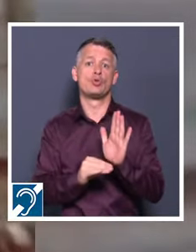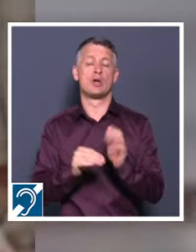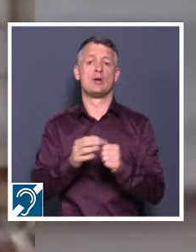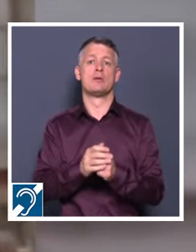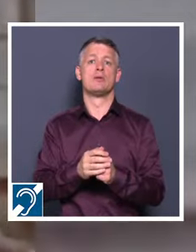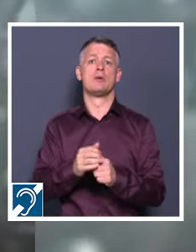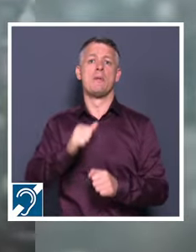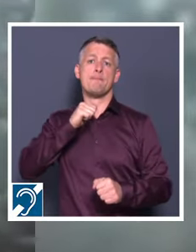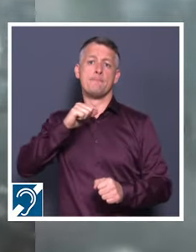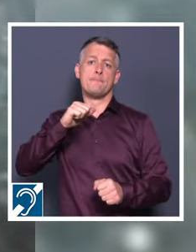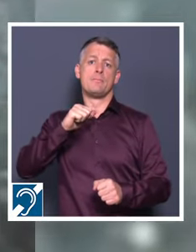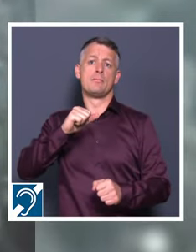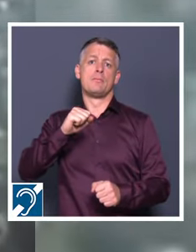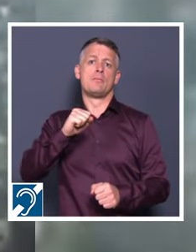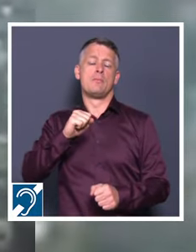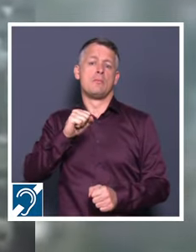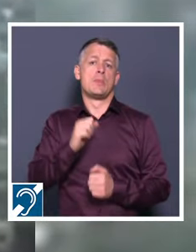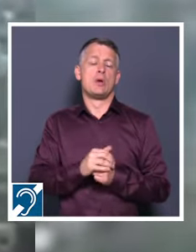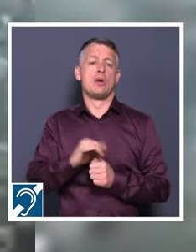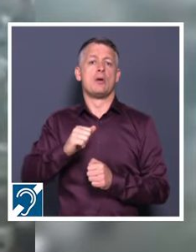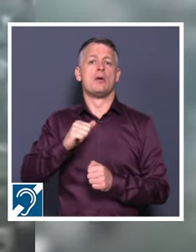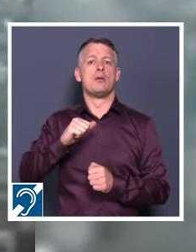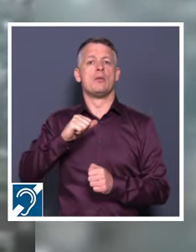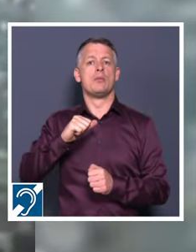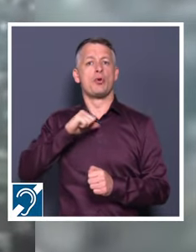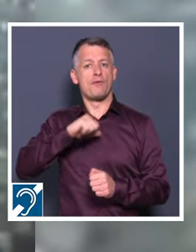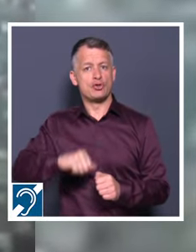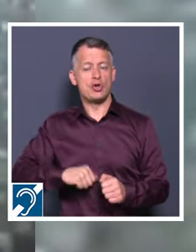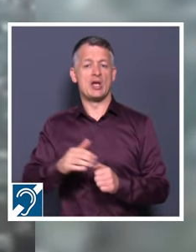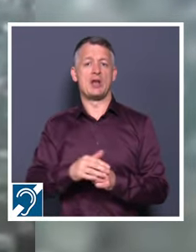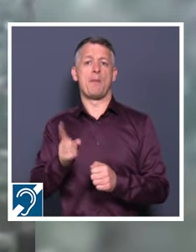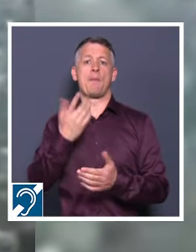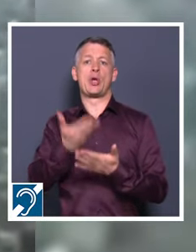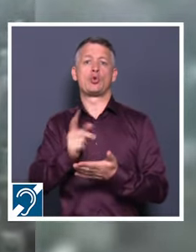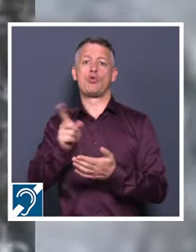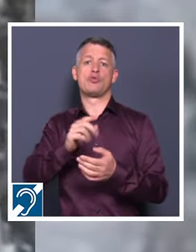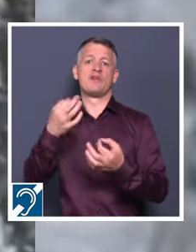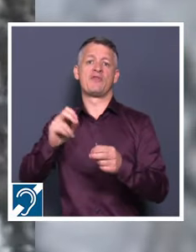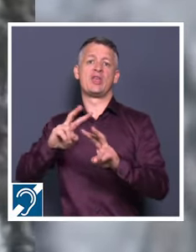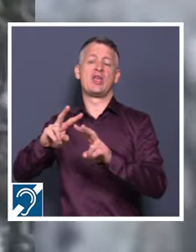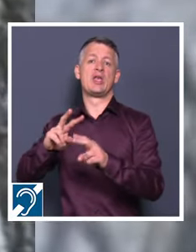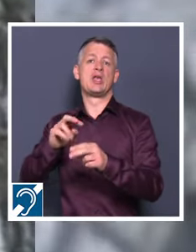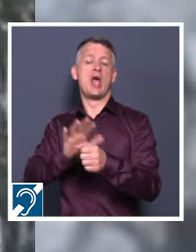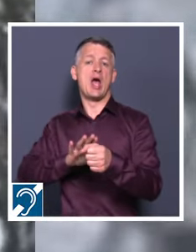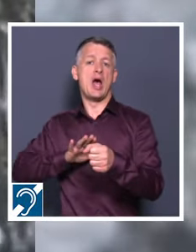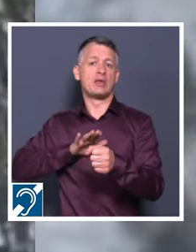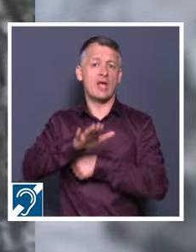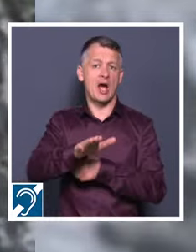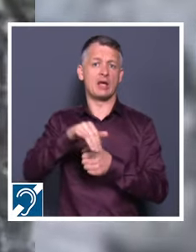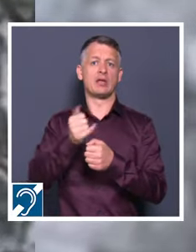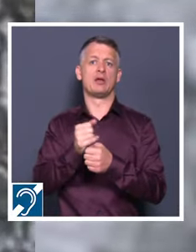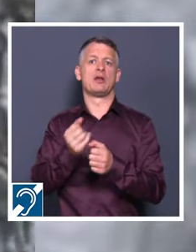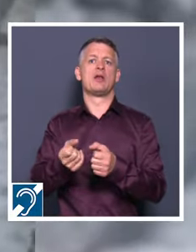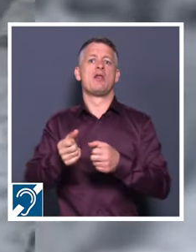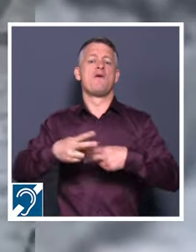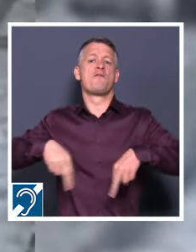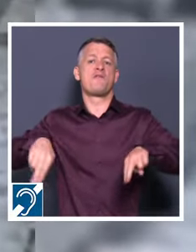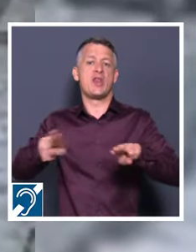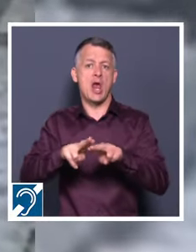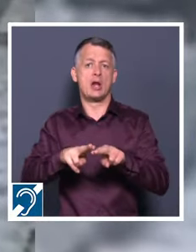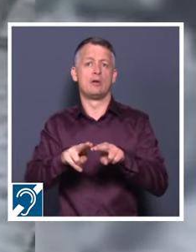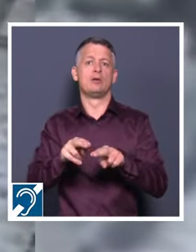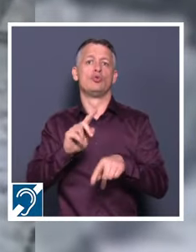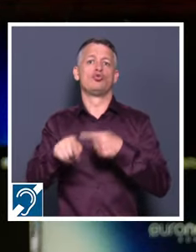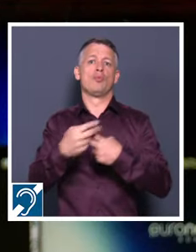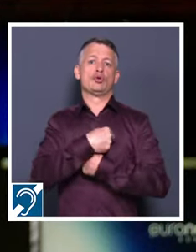pentru a nu putea fi întoarse de la instanță sau eventual atacate într-o cale extraordinară la finalul lor sau, de ce nu, chiar